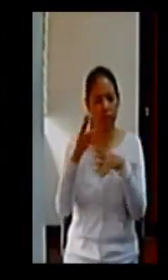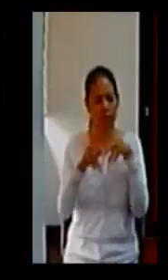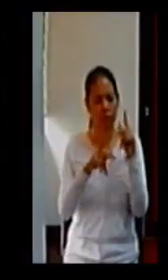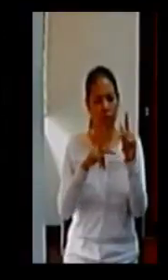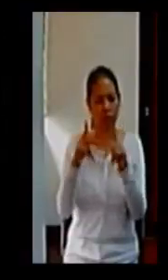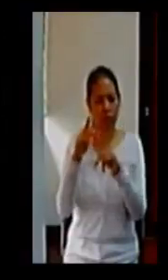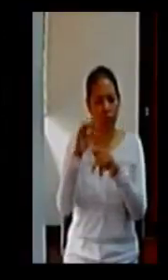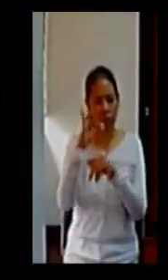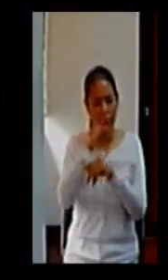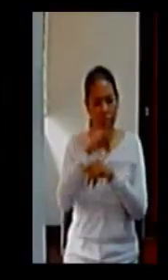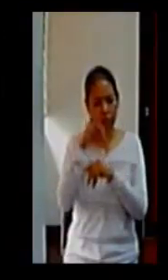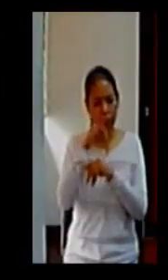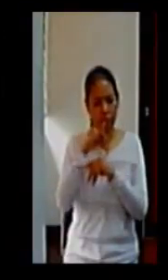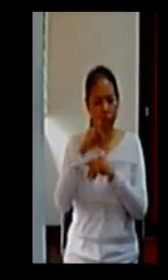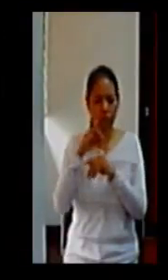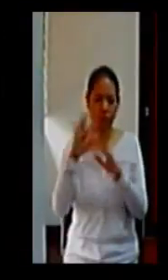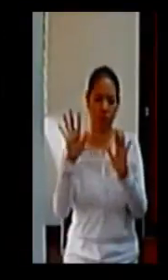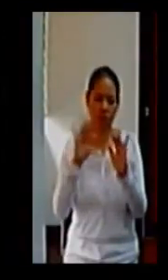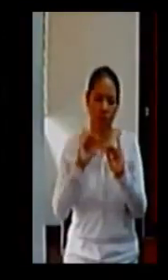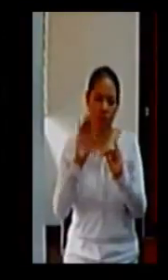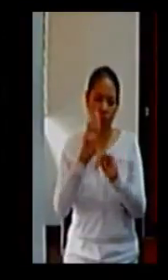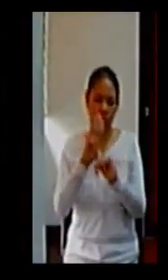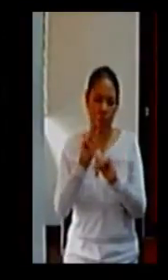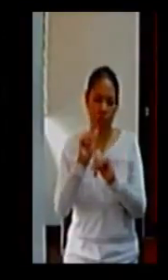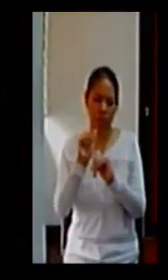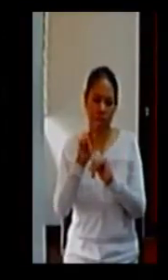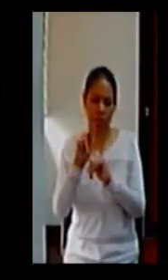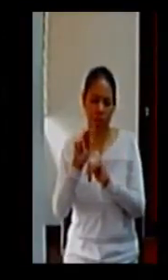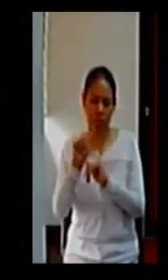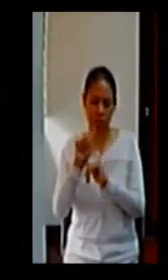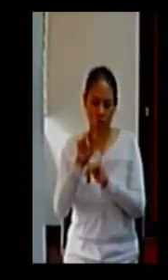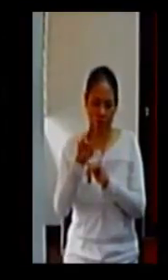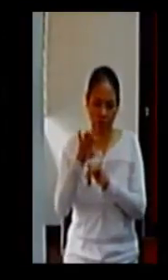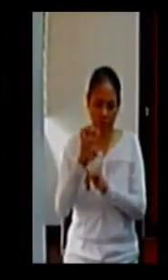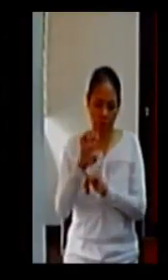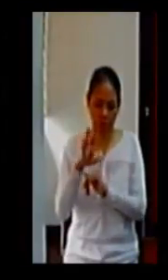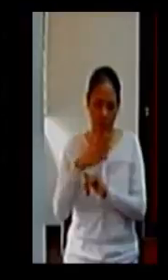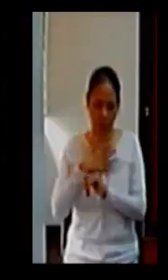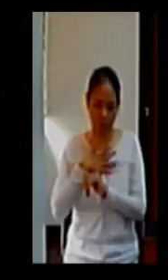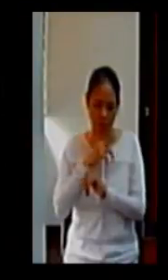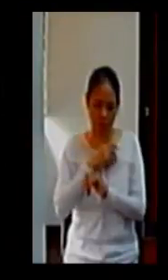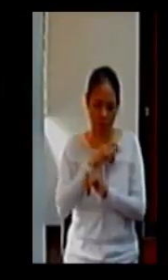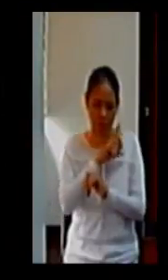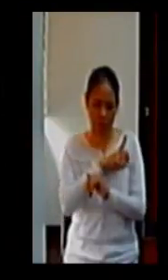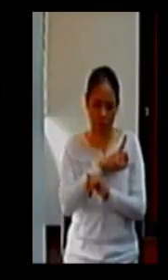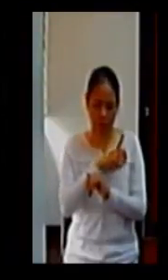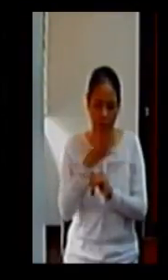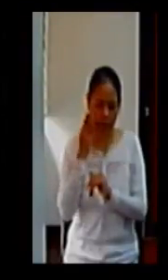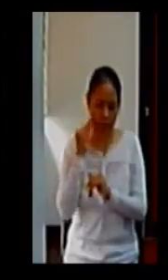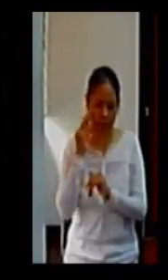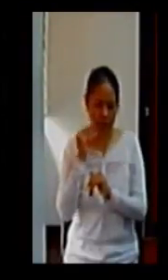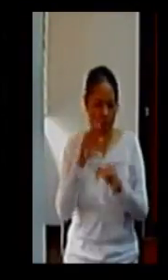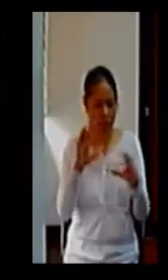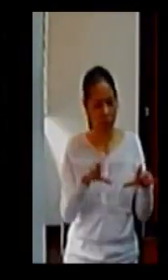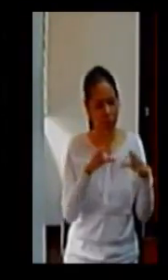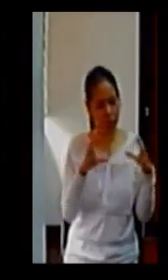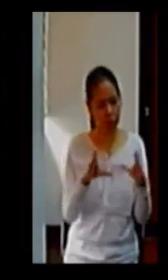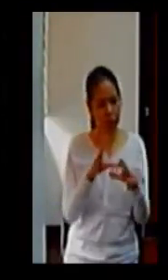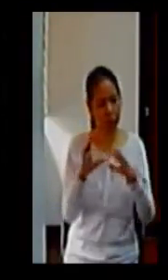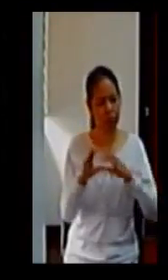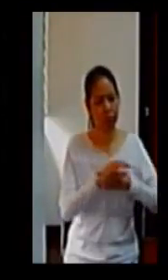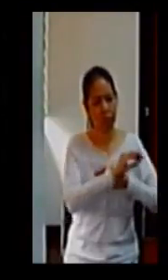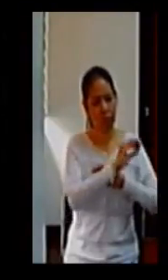Ifugao tulad ng Banawi, as a personal experience, is talagang nagtratrabaho doon sa kanilang mga